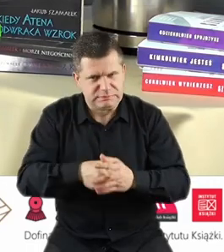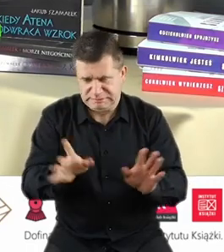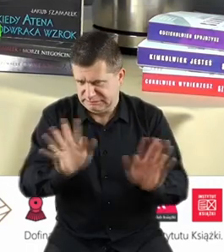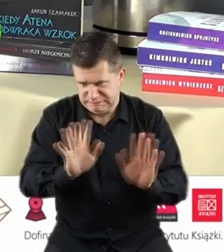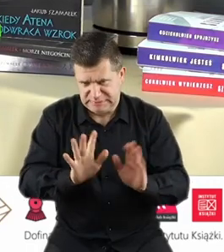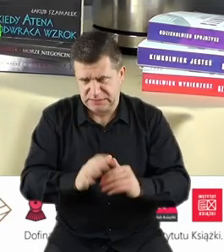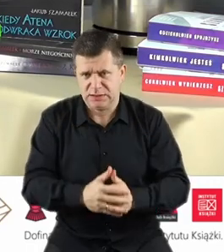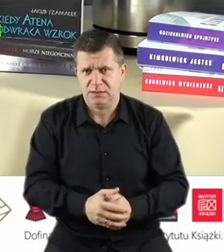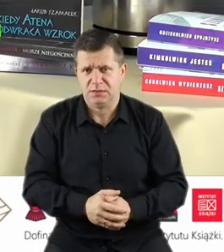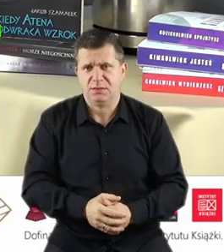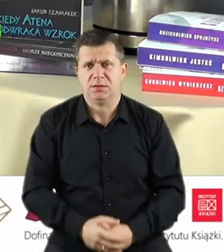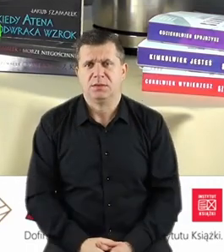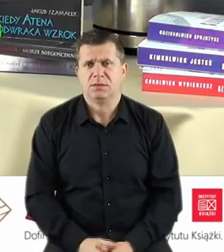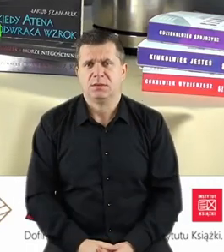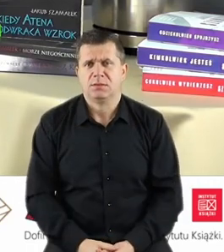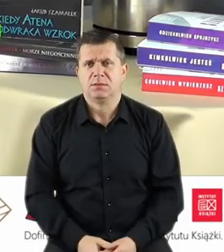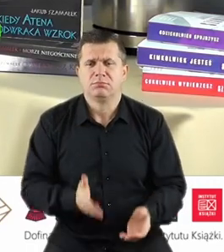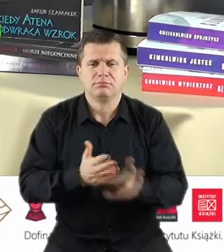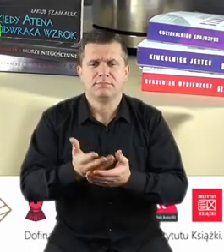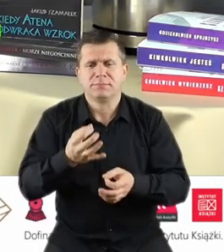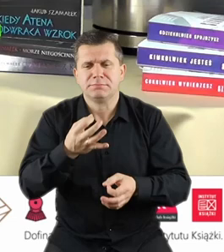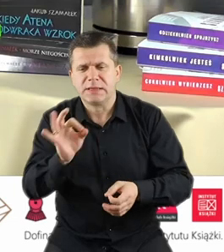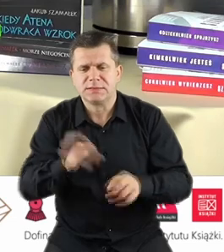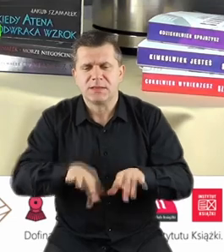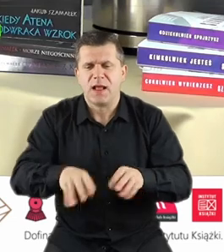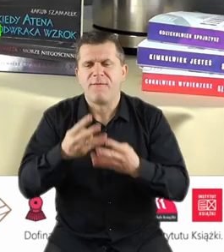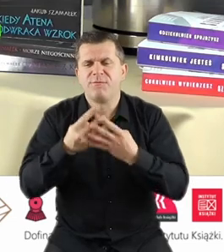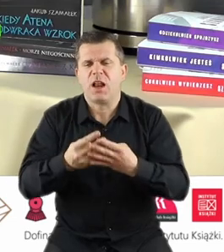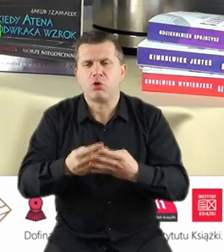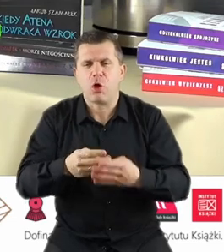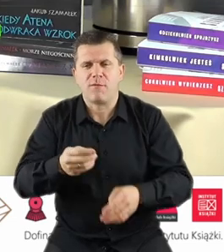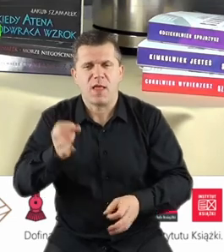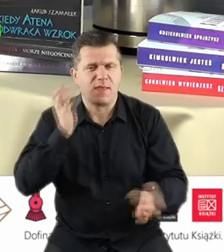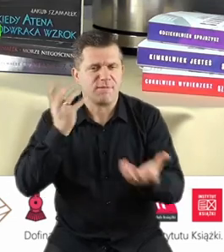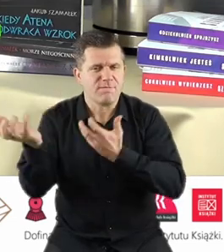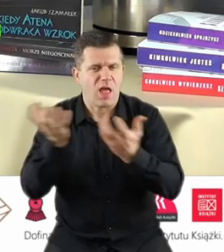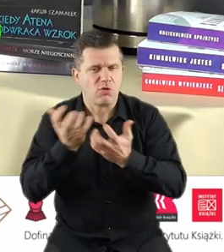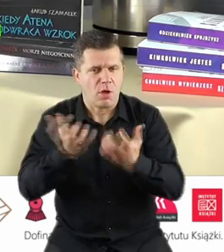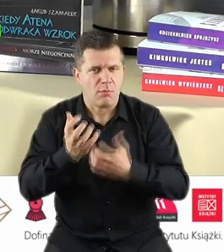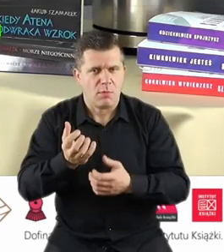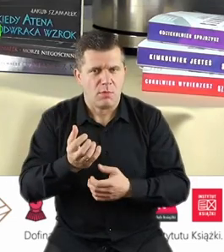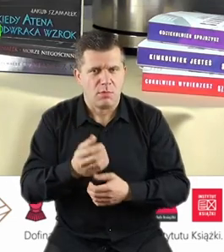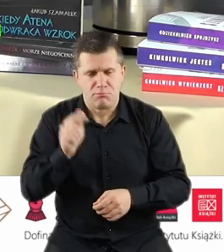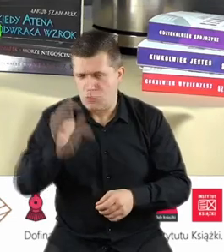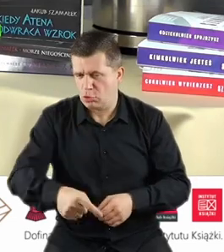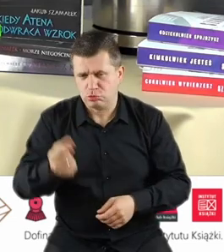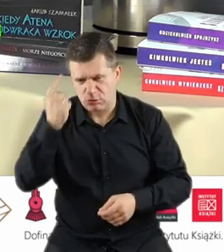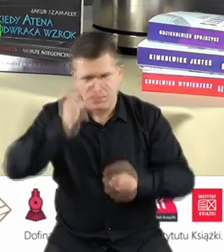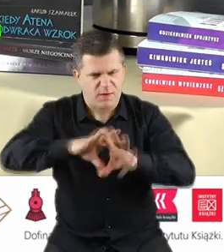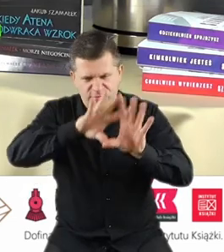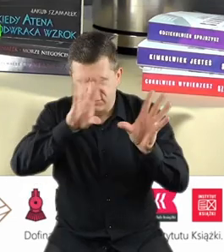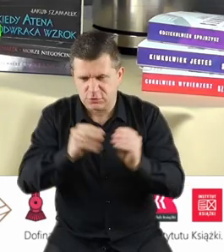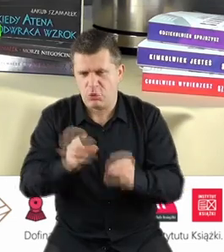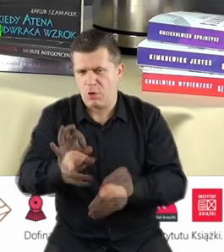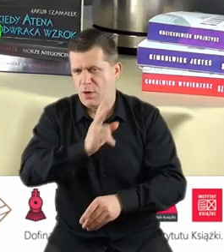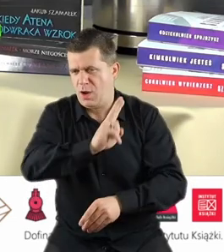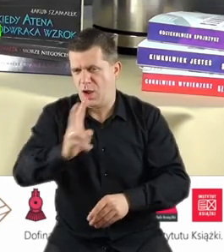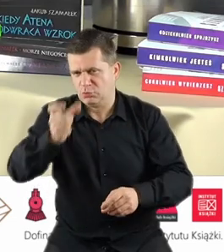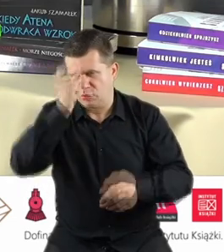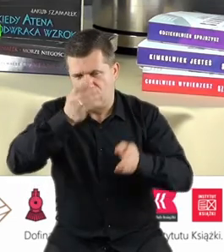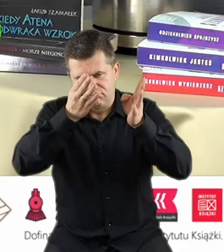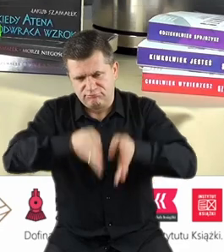złowrogo brzmiące rzeczy, tylko po prostu przez jakieś mądre filtrowanie wiadomości. No i można się dowiedzieć wszystkiego wszystkim,